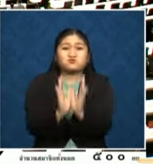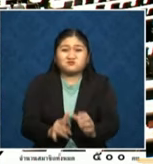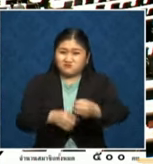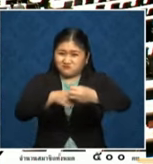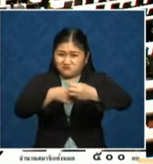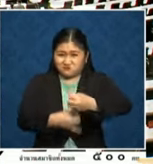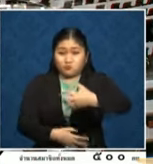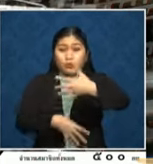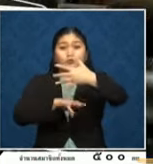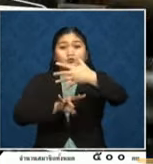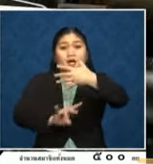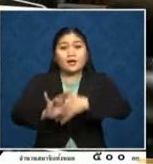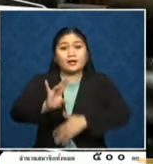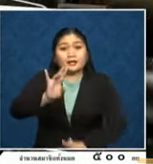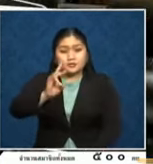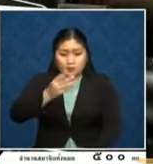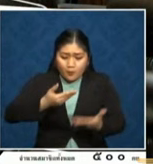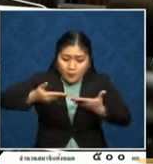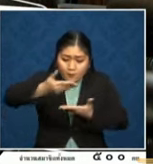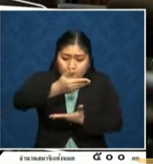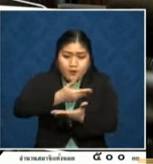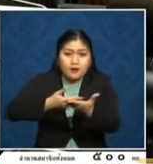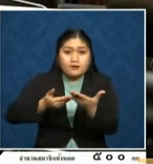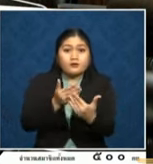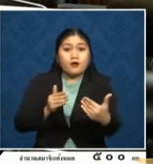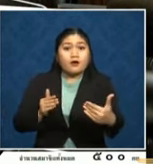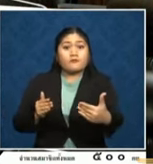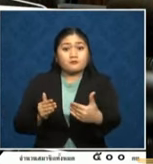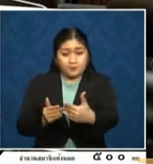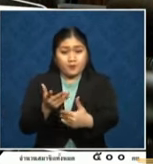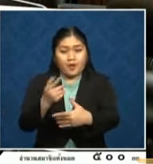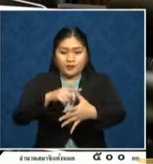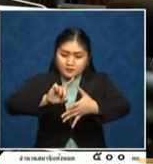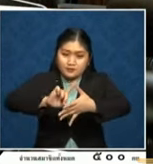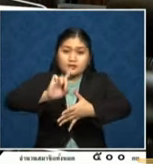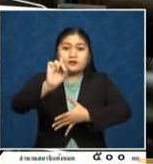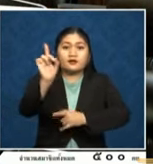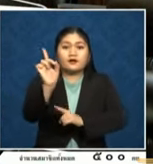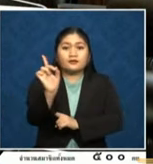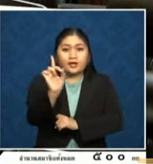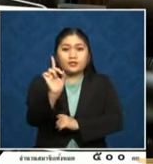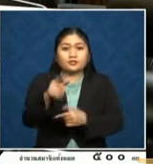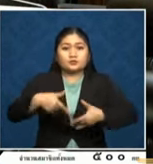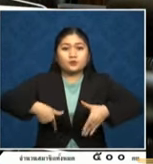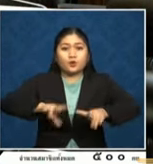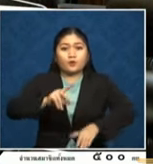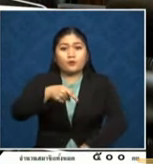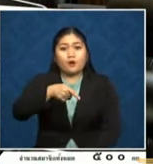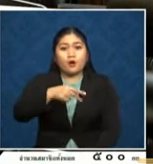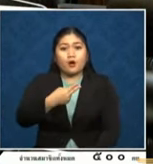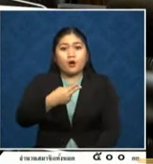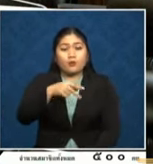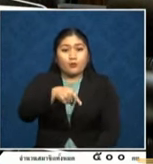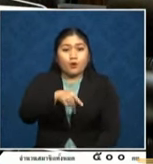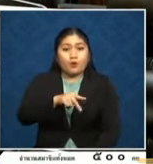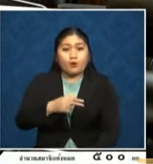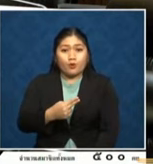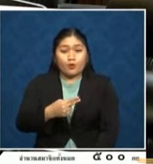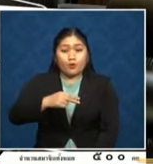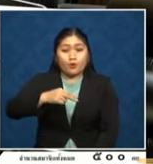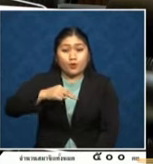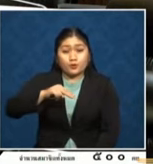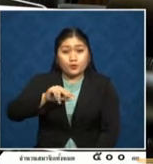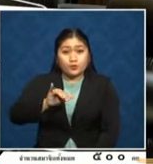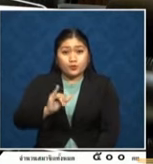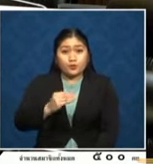มาปรึกษาท่านประธานผ่านทางหน่วยงานที่เกี่ยวข้องครับเรื่องที่1นะครับซอยพลโยธิน1นะครับหรือซอยริมคลอง3เสน